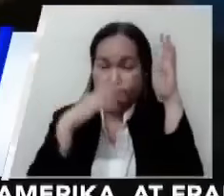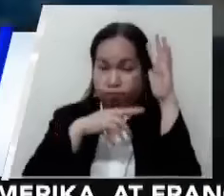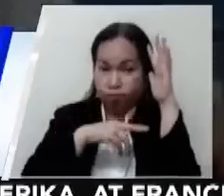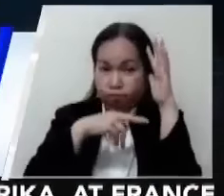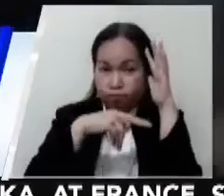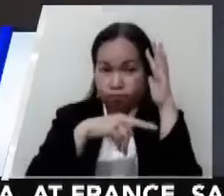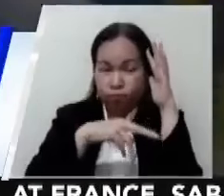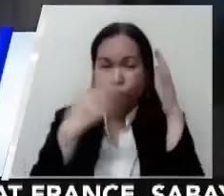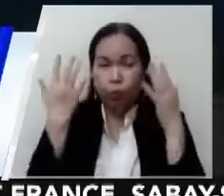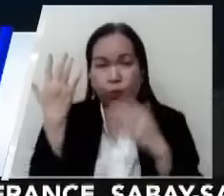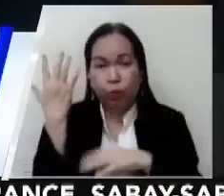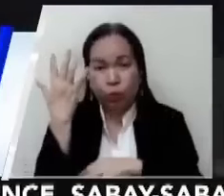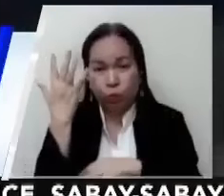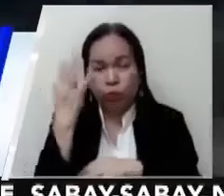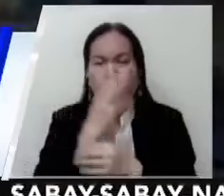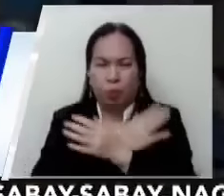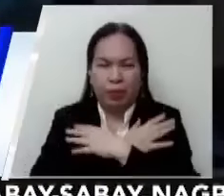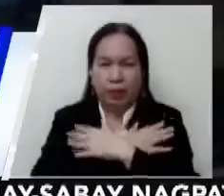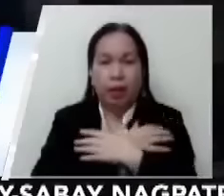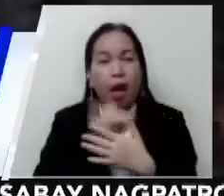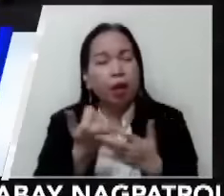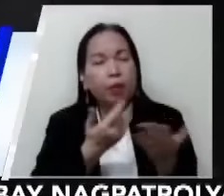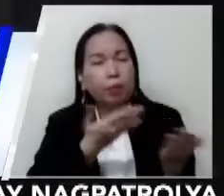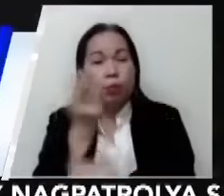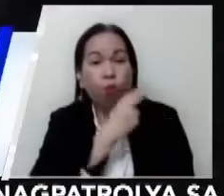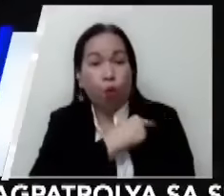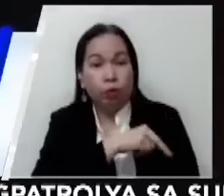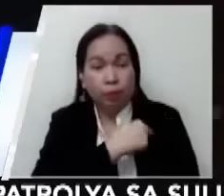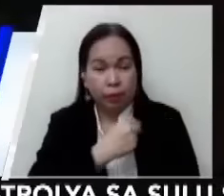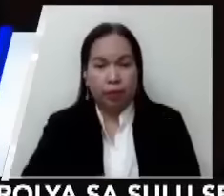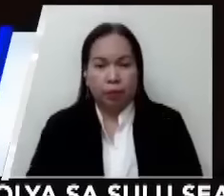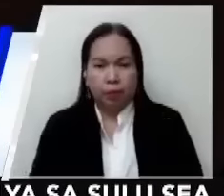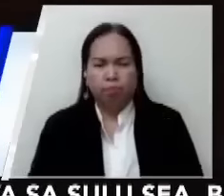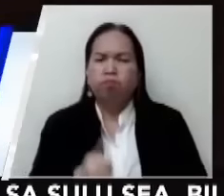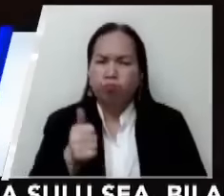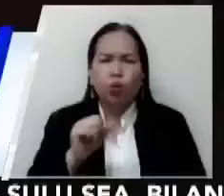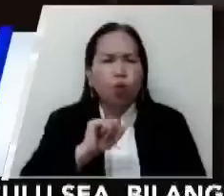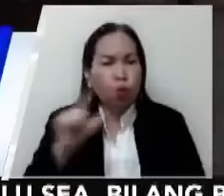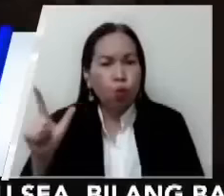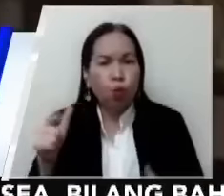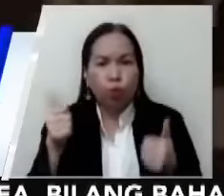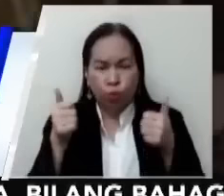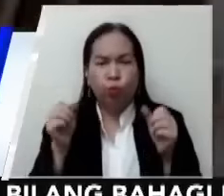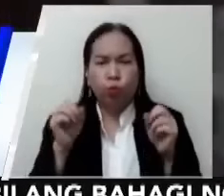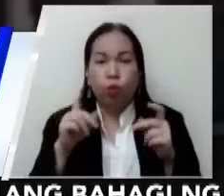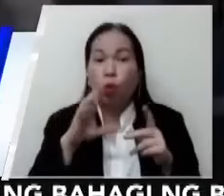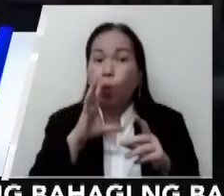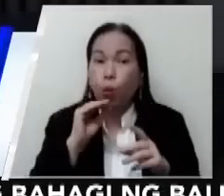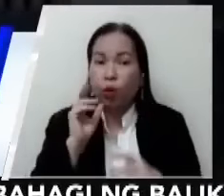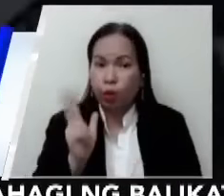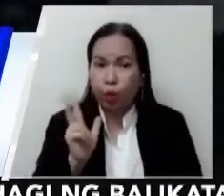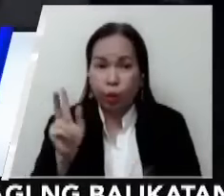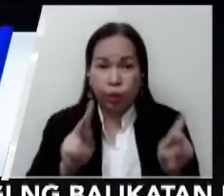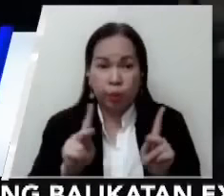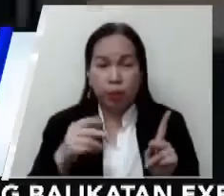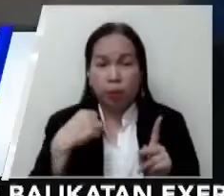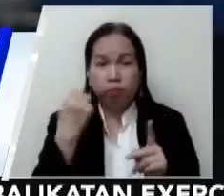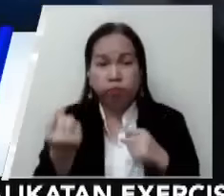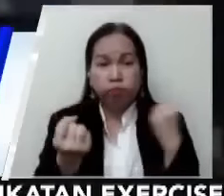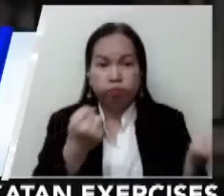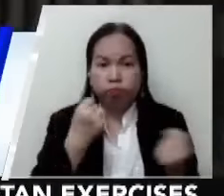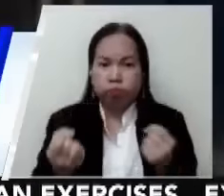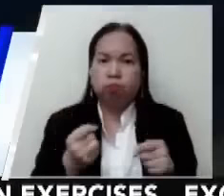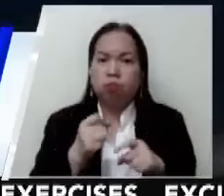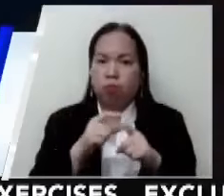sa local health unit. Okay naman ang lahat, ang 30 hinimatay. Pero ang ganitong insidente